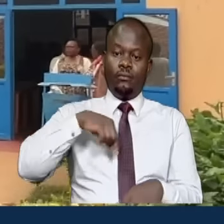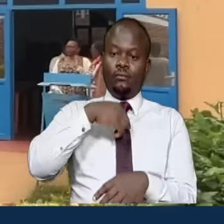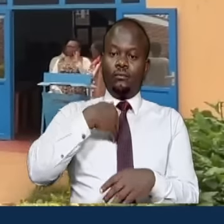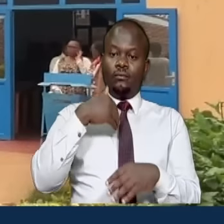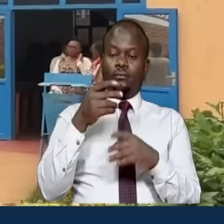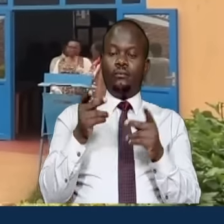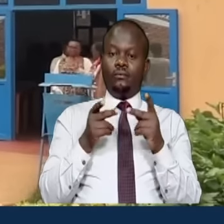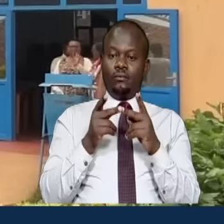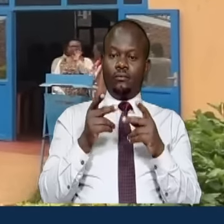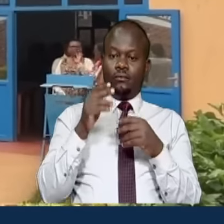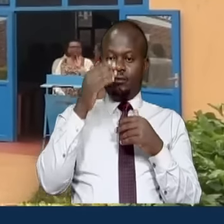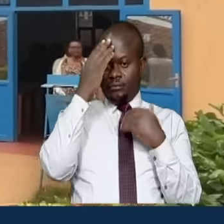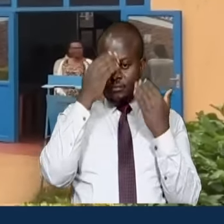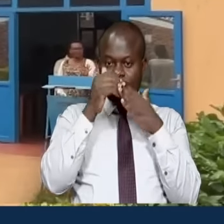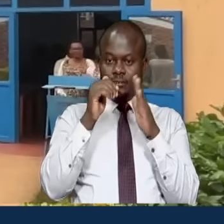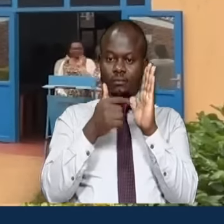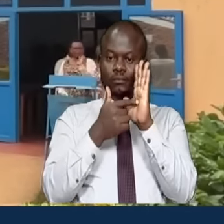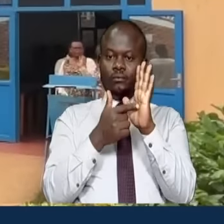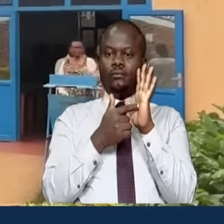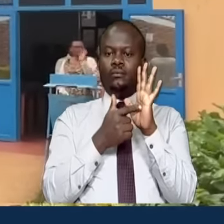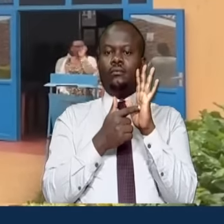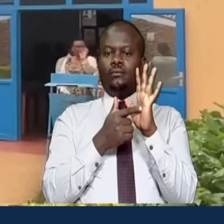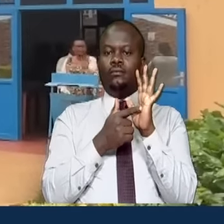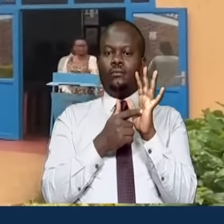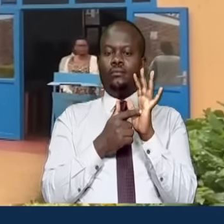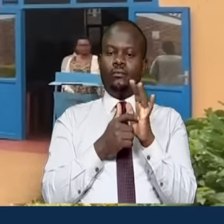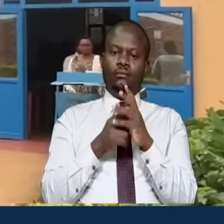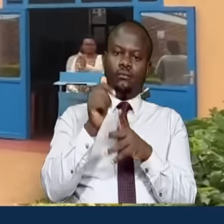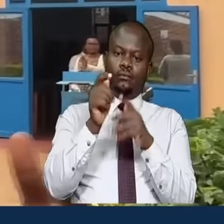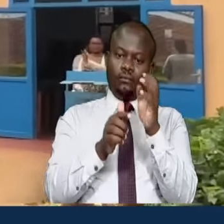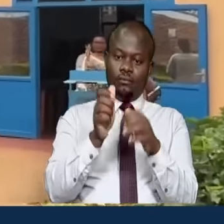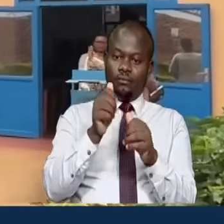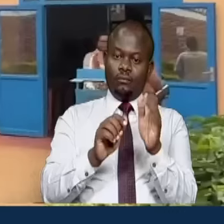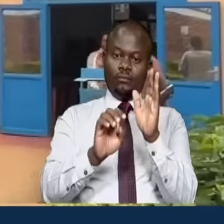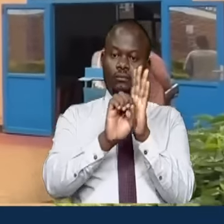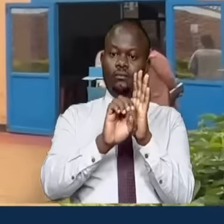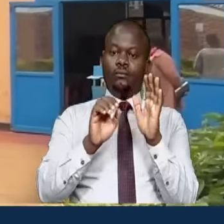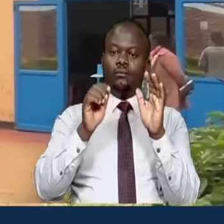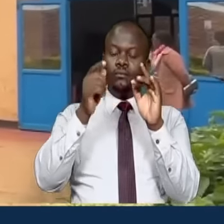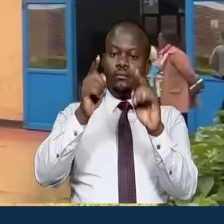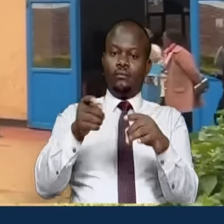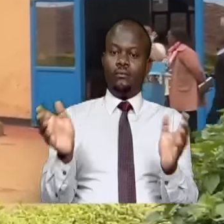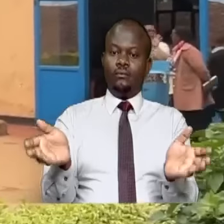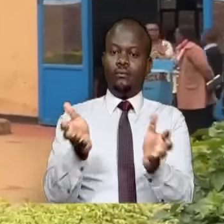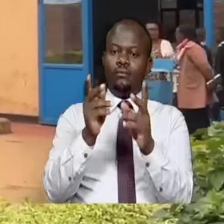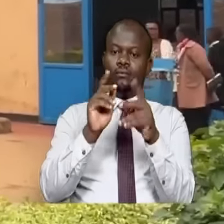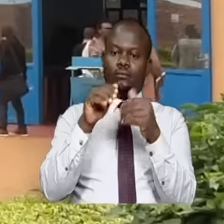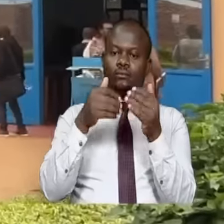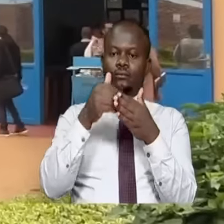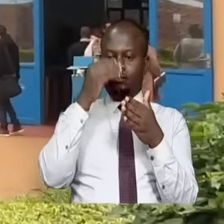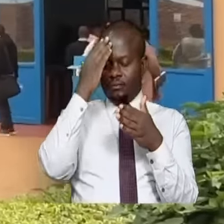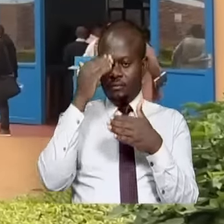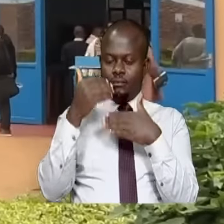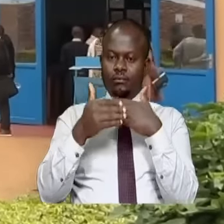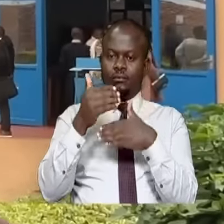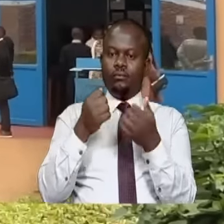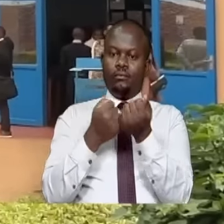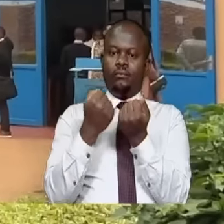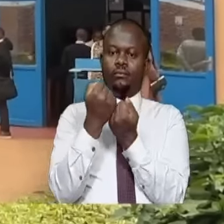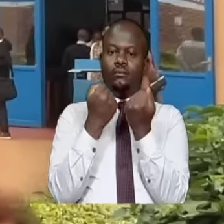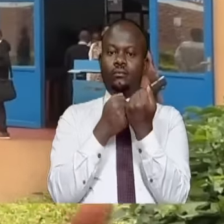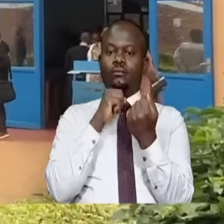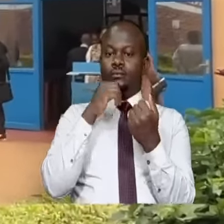aho twagaragaje nk'amata nk'urugero, twagiye dushishikariza muri muturage ngira ngo ugire ugasanga ari umuturage